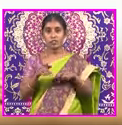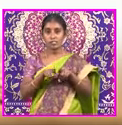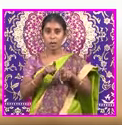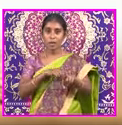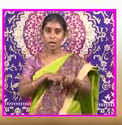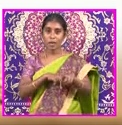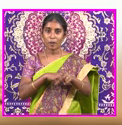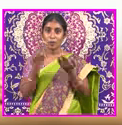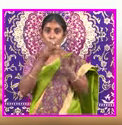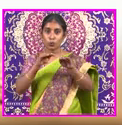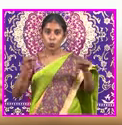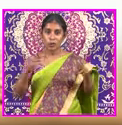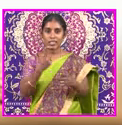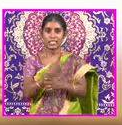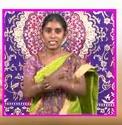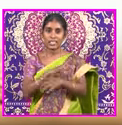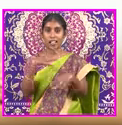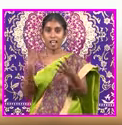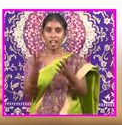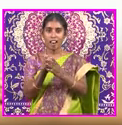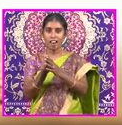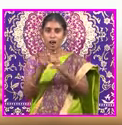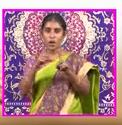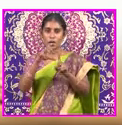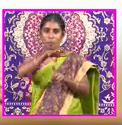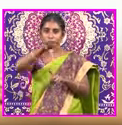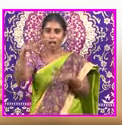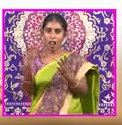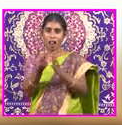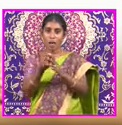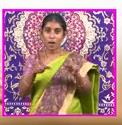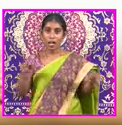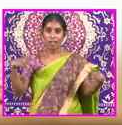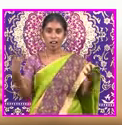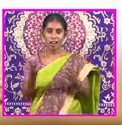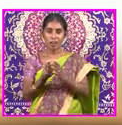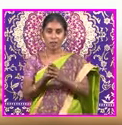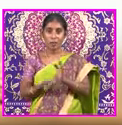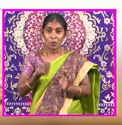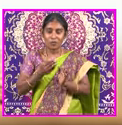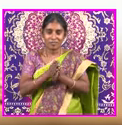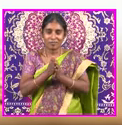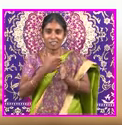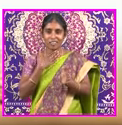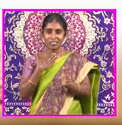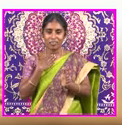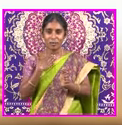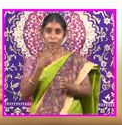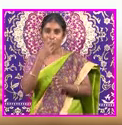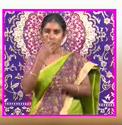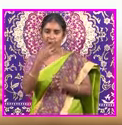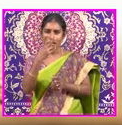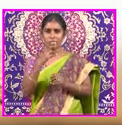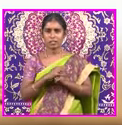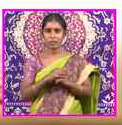மாணவர்கள், ஆசிரியர்கள், அனைத்து துறை சார்ந்த பொதுமக்கள் அனைவருமே ஒரு மிகப்பெரிய எதிர்பார்ப்பை எதிர்பார்த்து